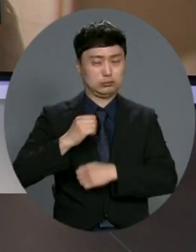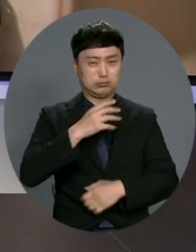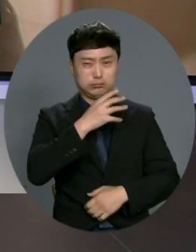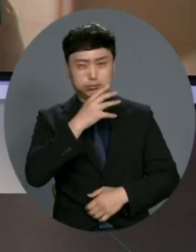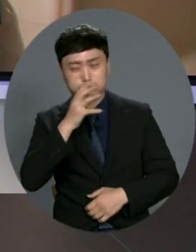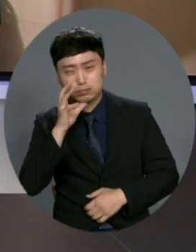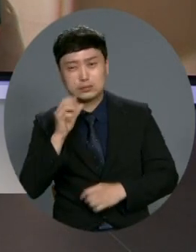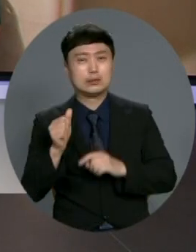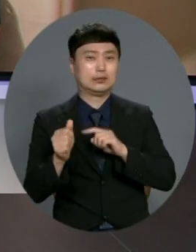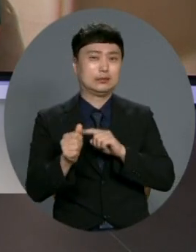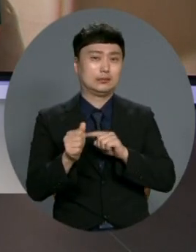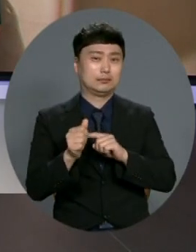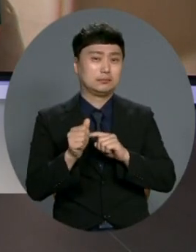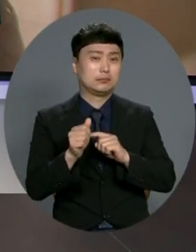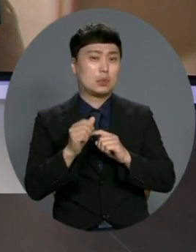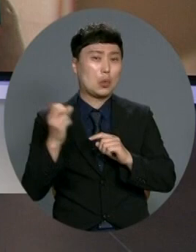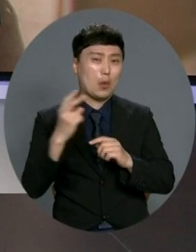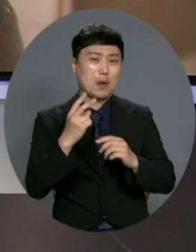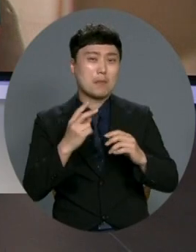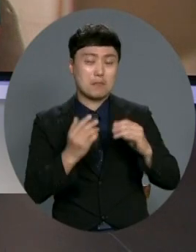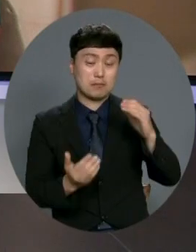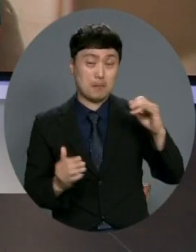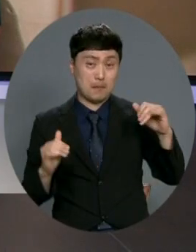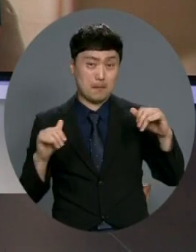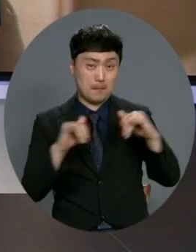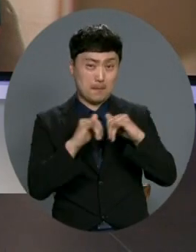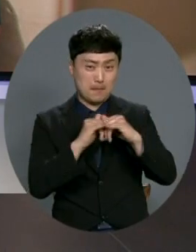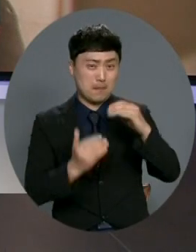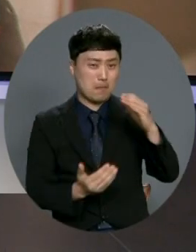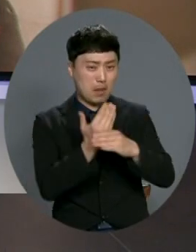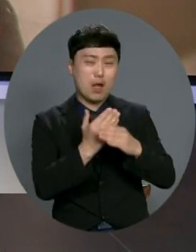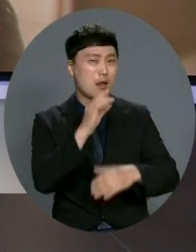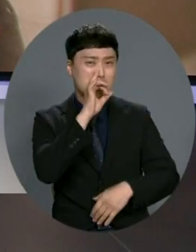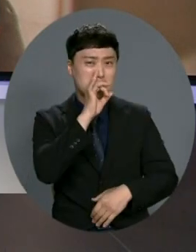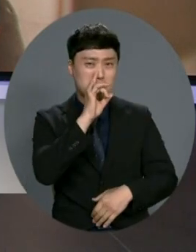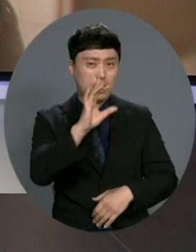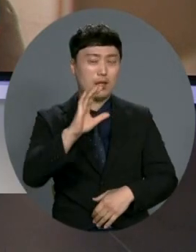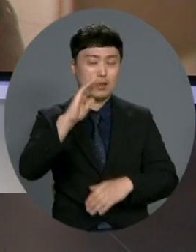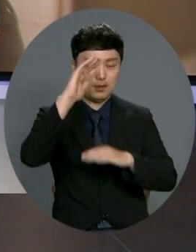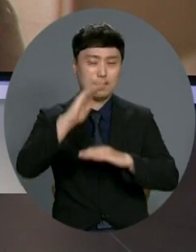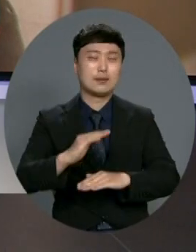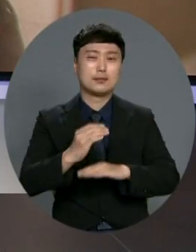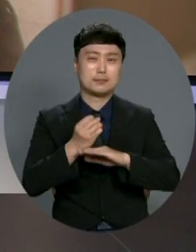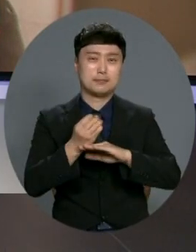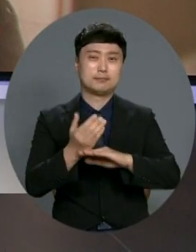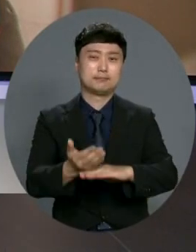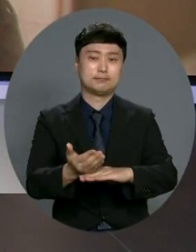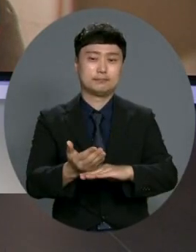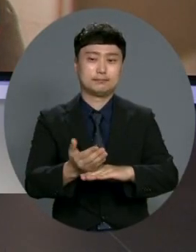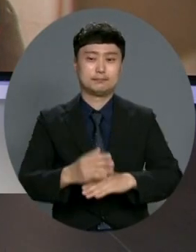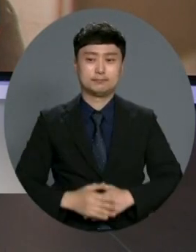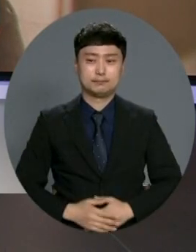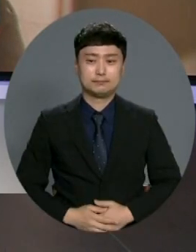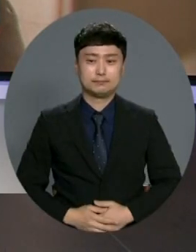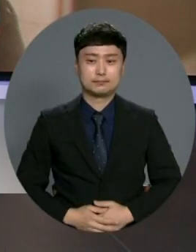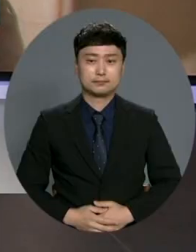다시 전쟁은 없어야 한다며 평화를 기원했습니다. 변예주 기자가 백발의 용사를